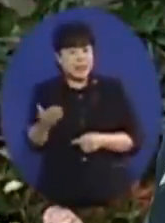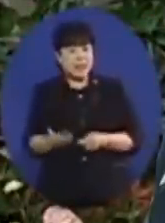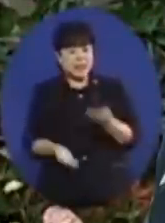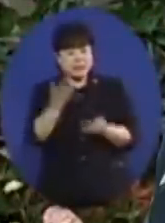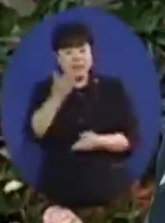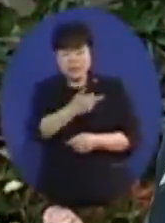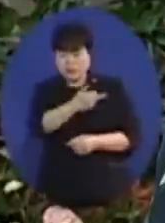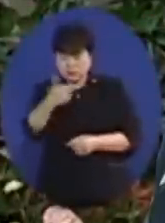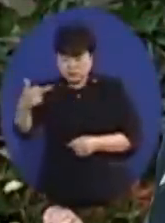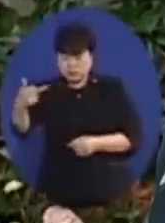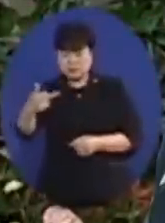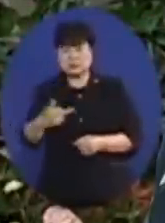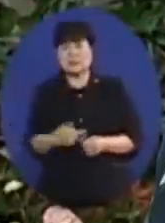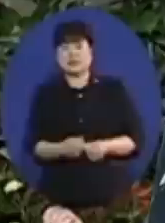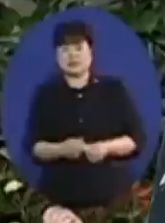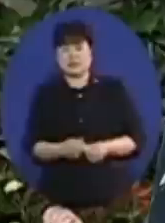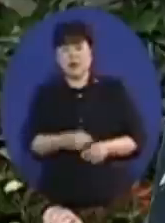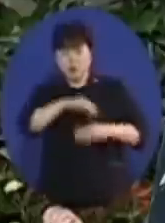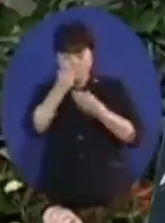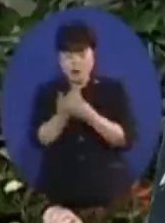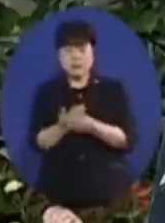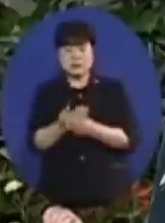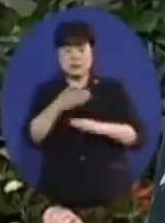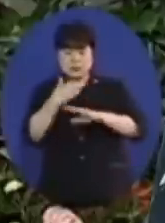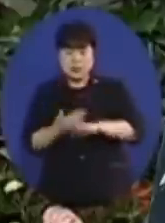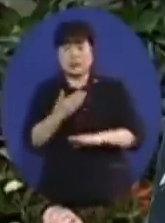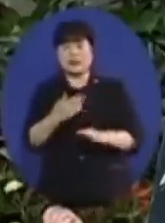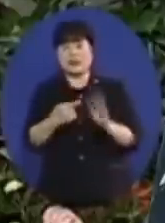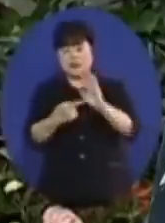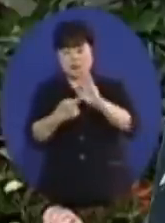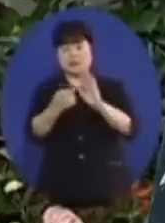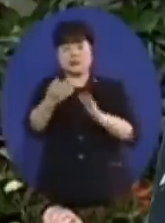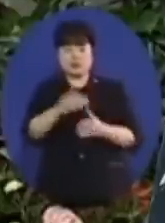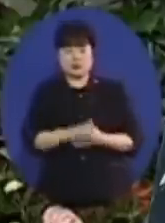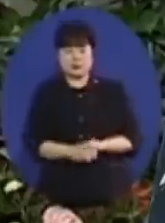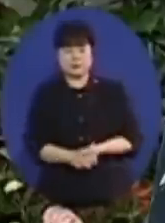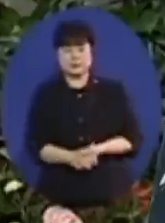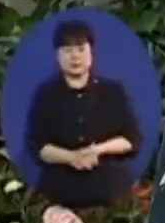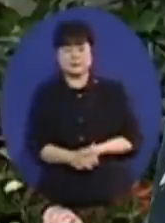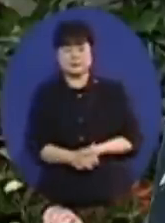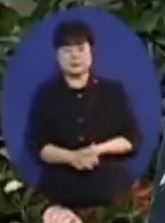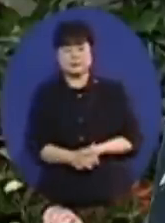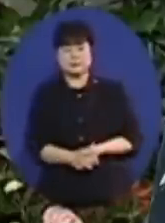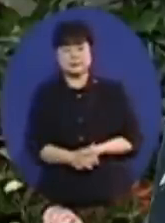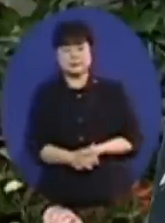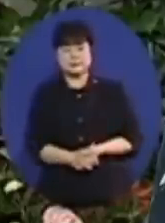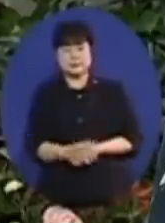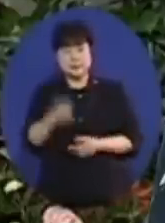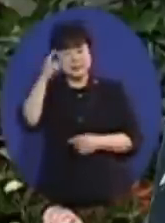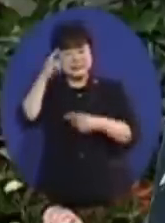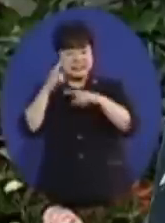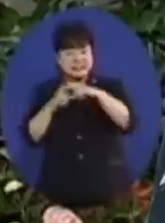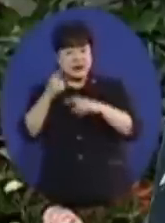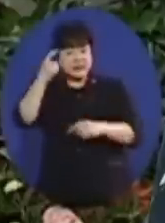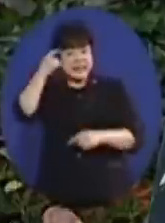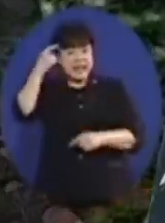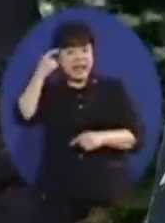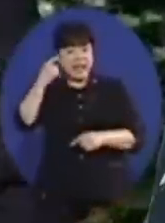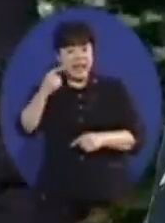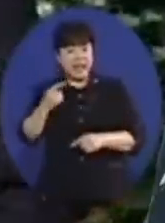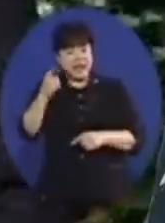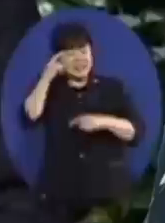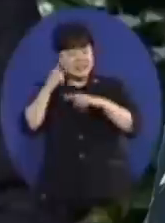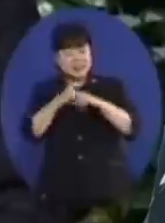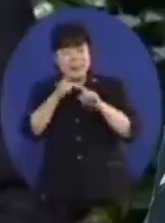차이가 우리 인생을 180도로 완전히 달리면 긍정적인 생각을 하고